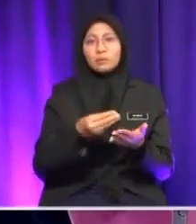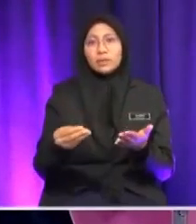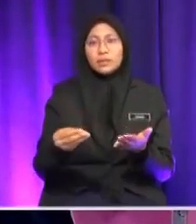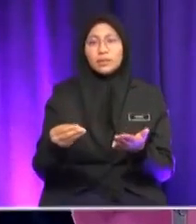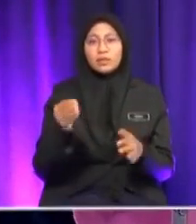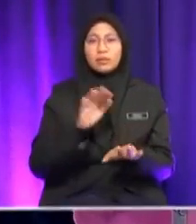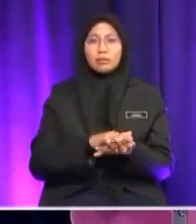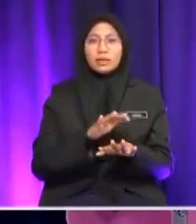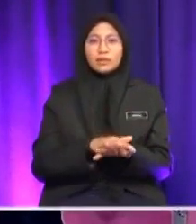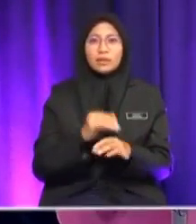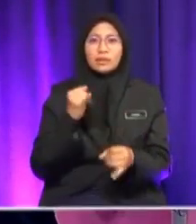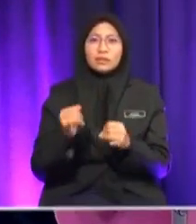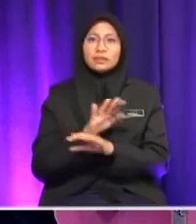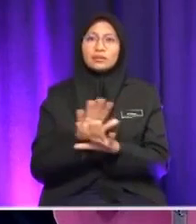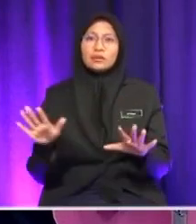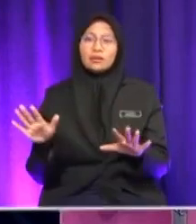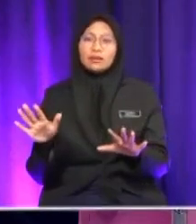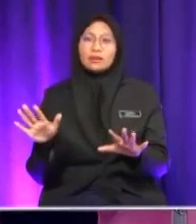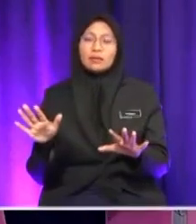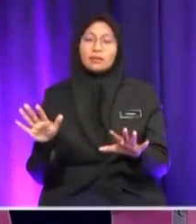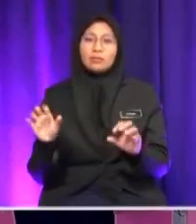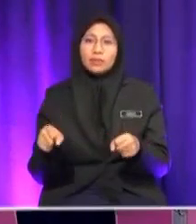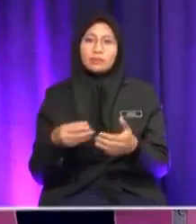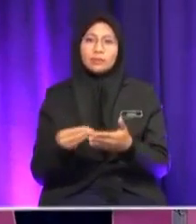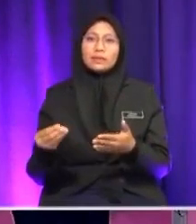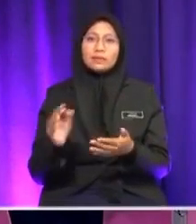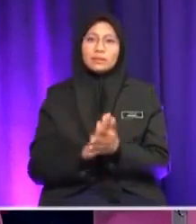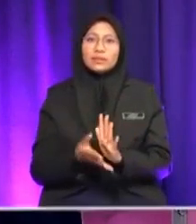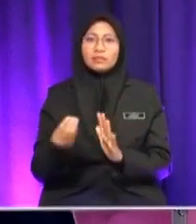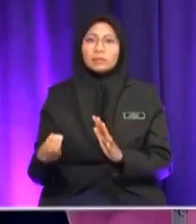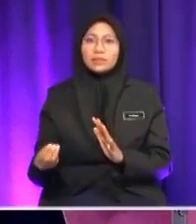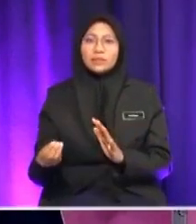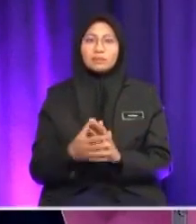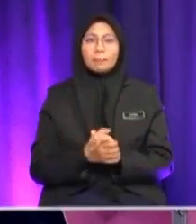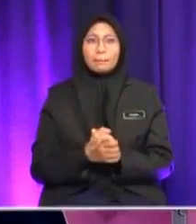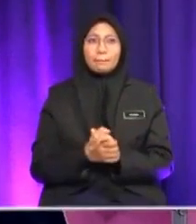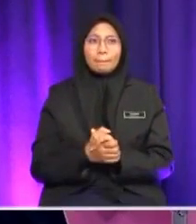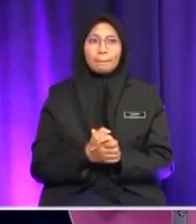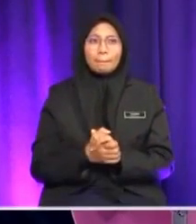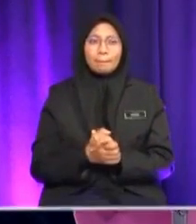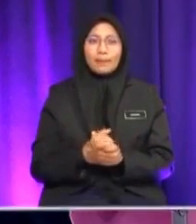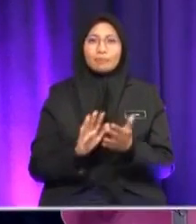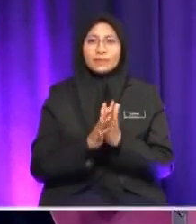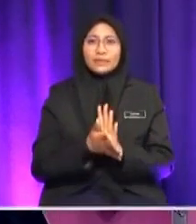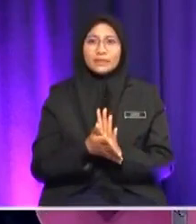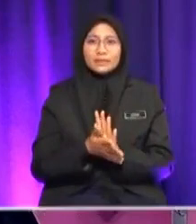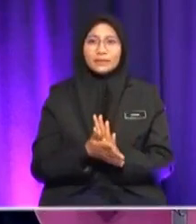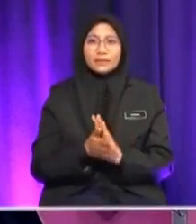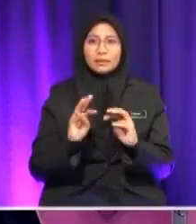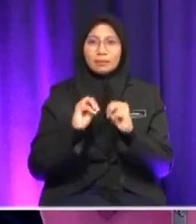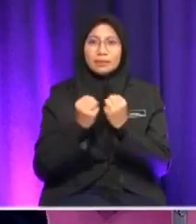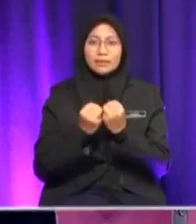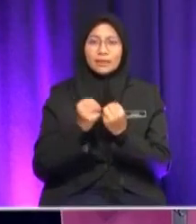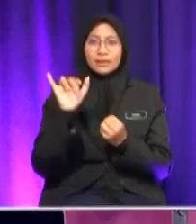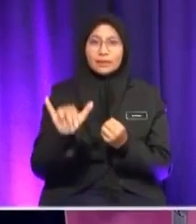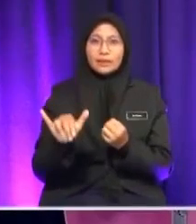yang miskin, mereka tak mampu beli apa yang mereka nak. Seterusnya pula, melahirkan tabiat masyarakat yang boros dan membazir. Dan